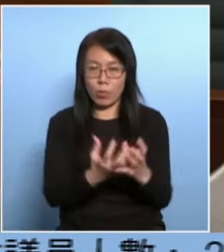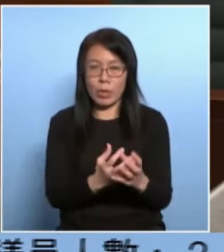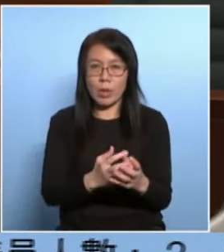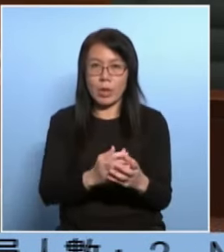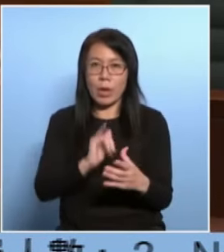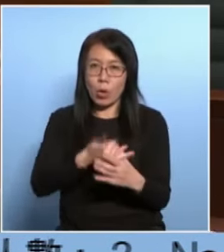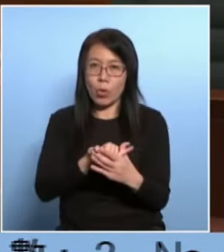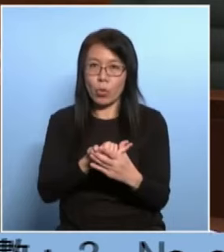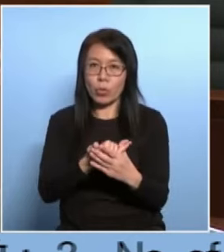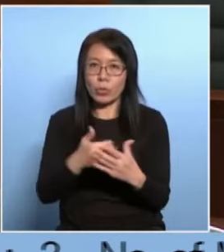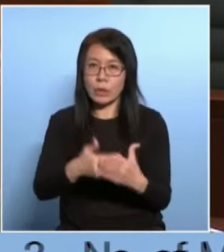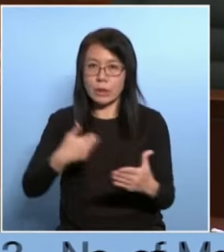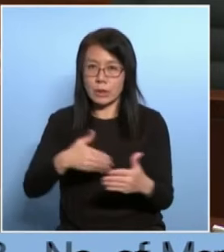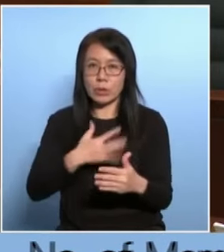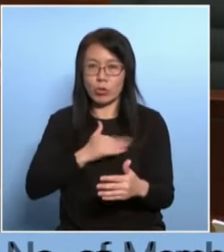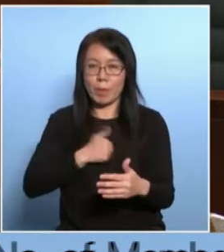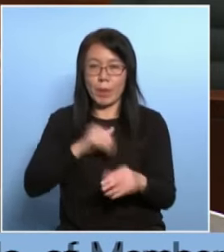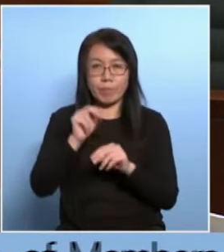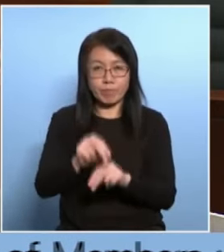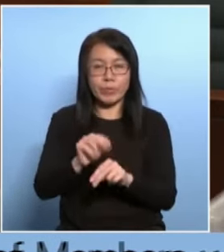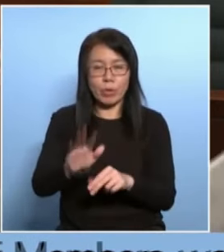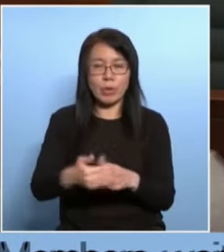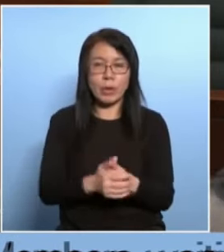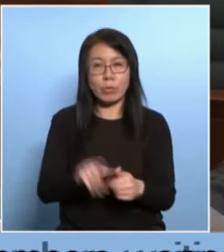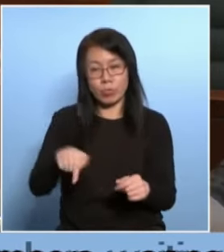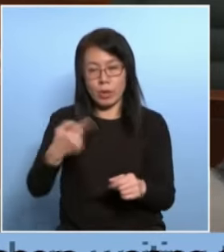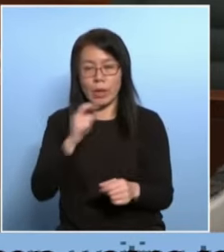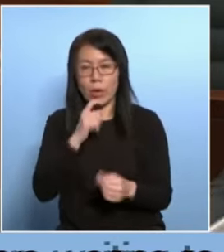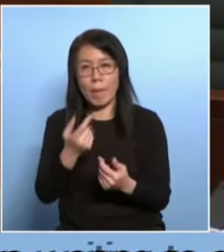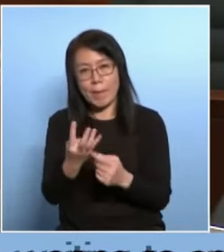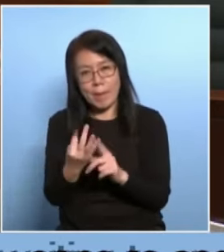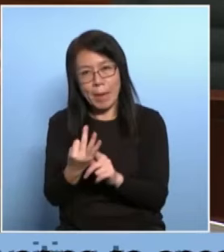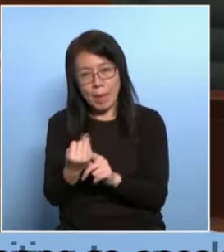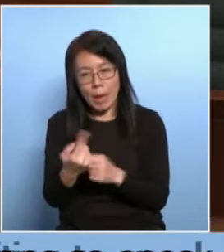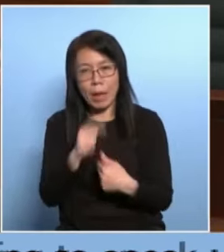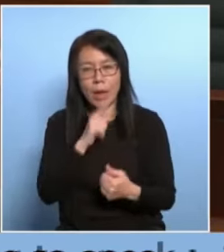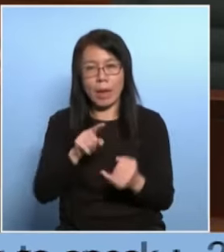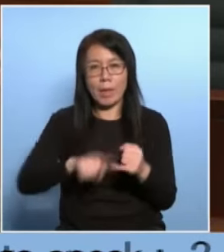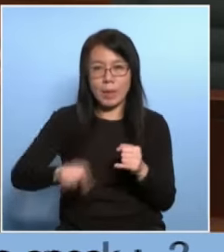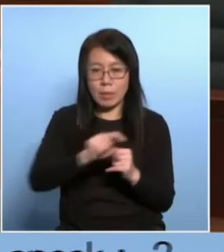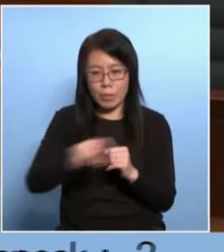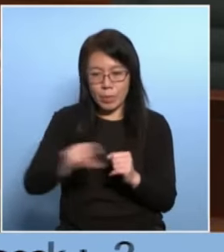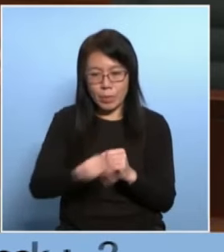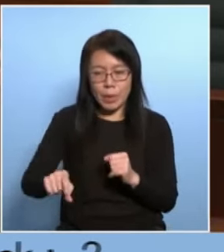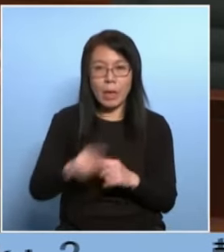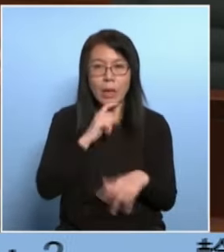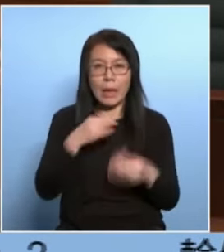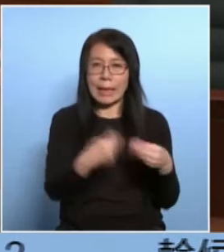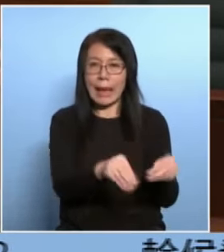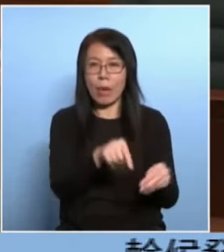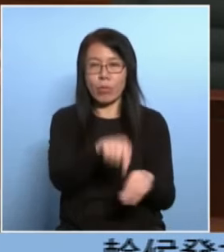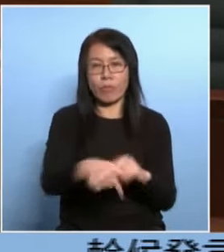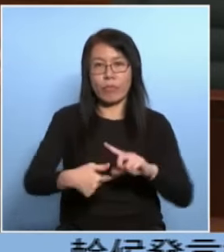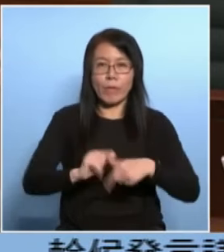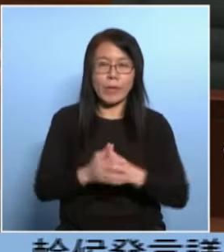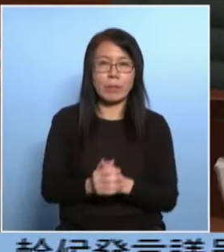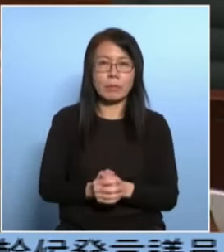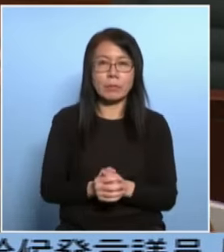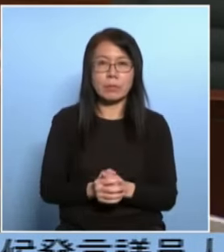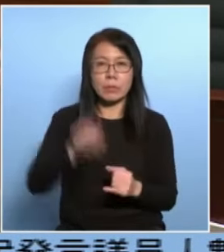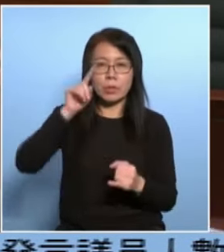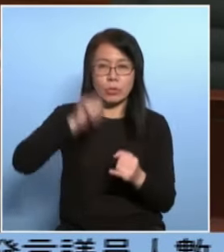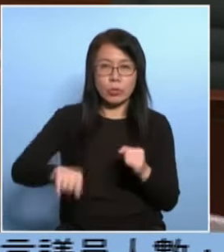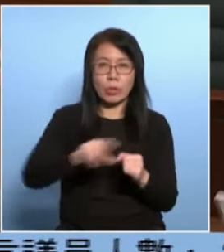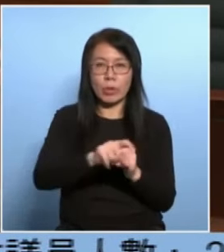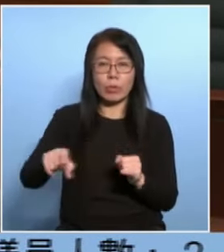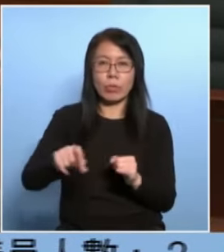個月 預備的，還有其他點點點，你第尾二嗰兩段就根本是已經教路，然後最後